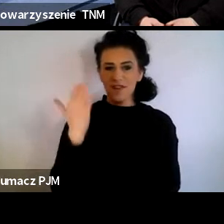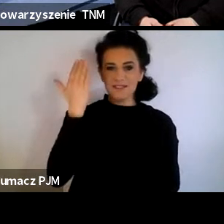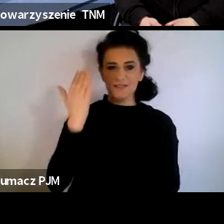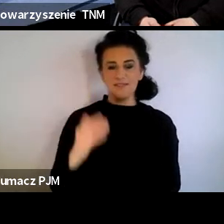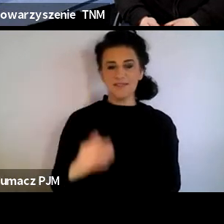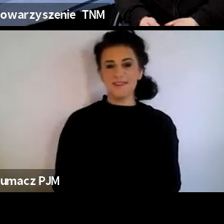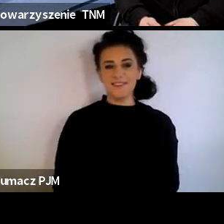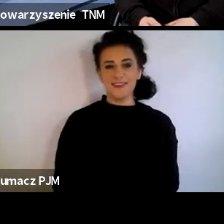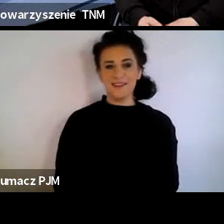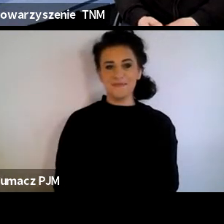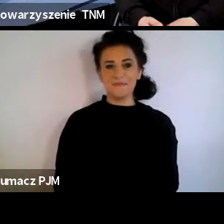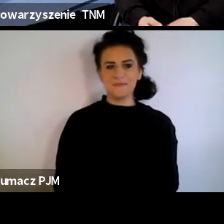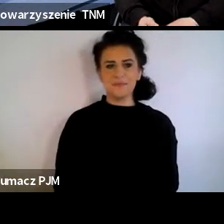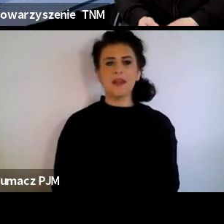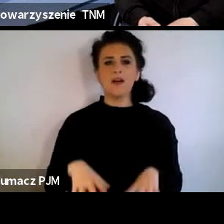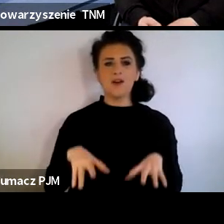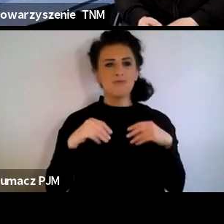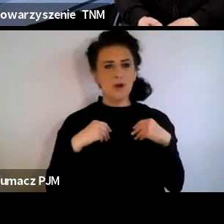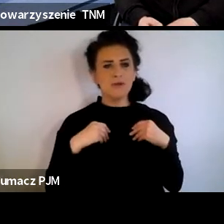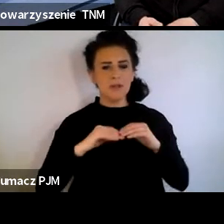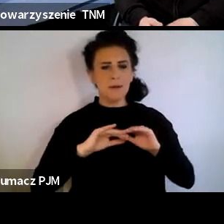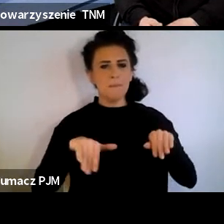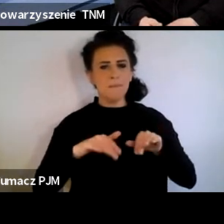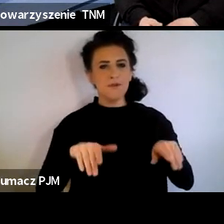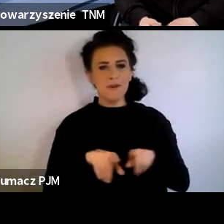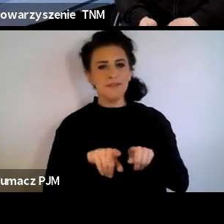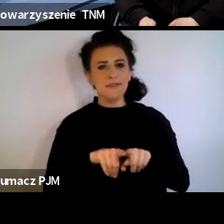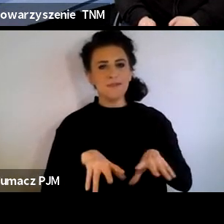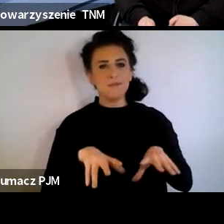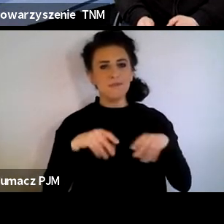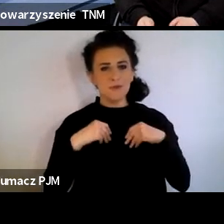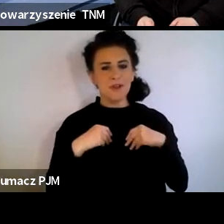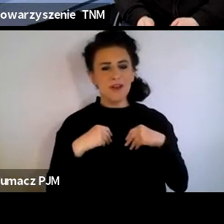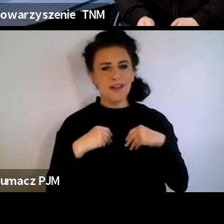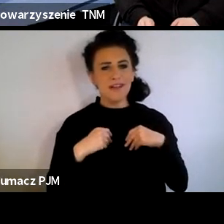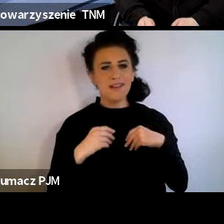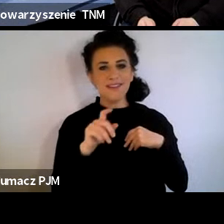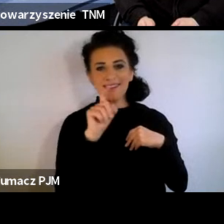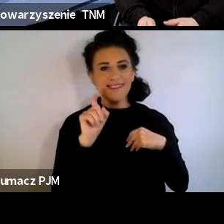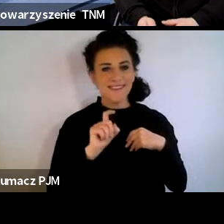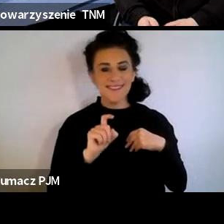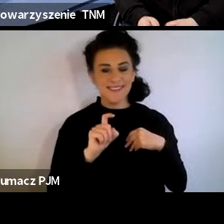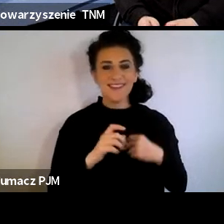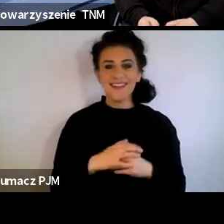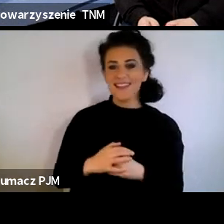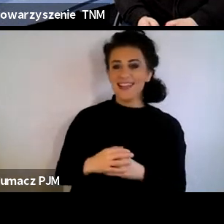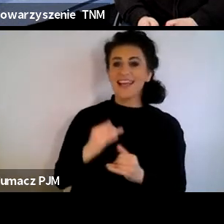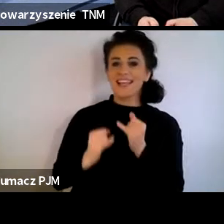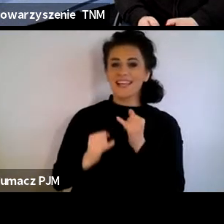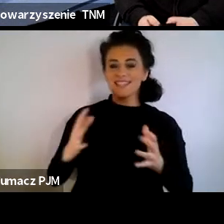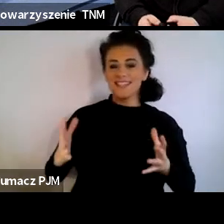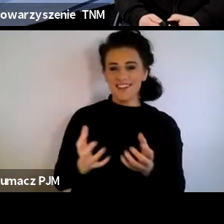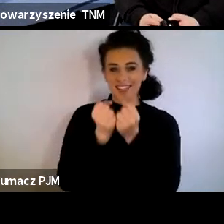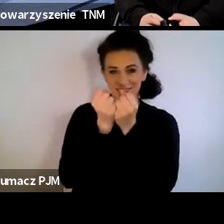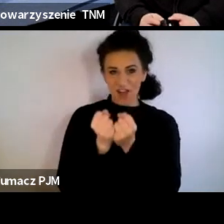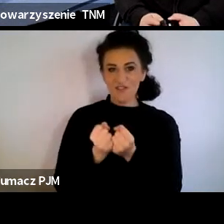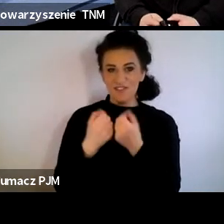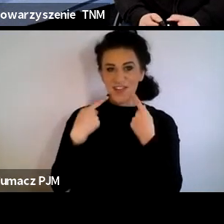a popływać wtedy też można było? Jak znajdziemy odpowiedniego ratownika, to myślę, że